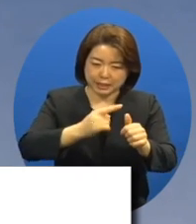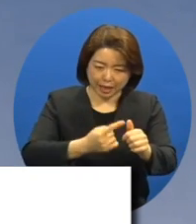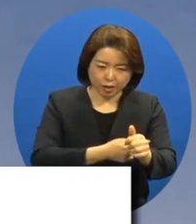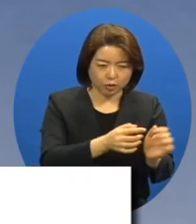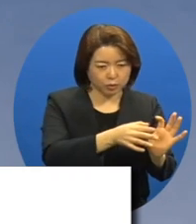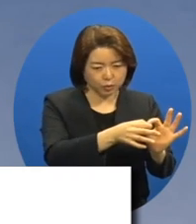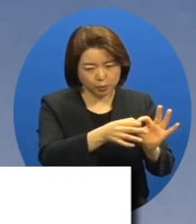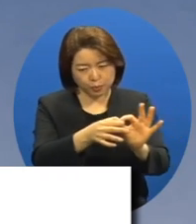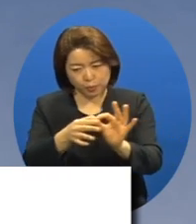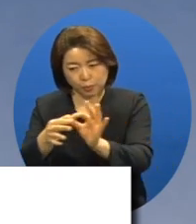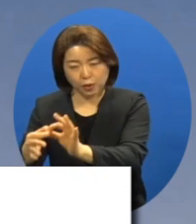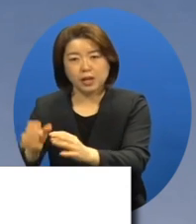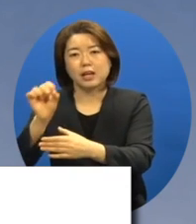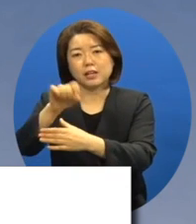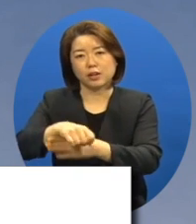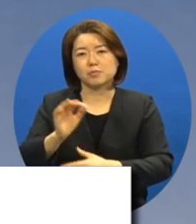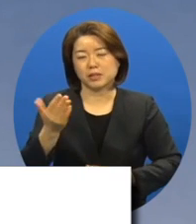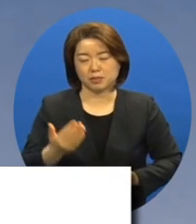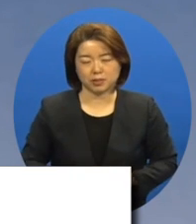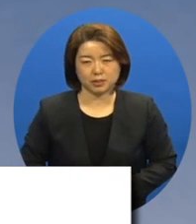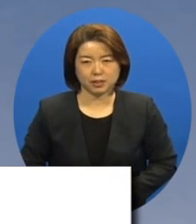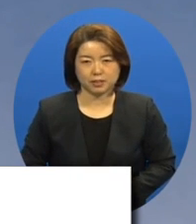열매가 되는 것입니다